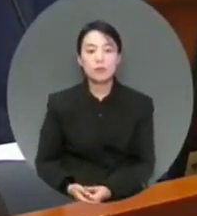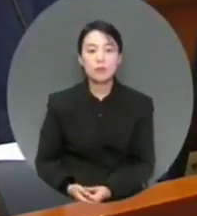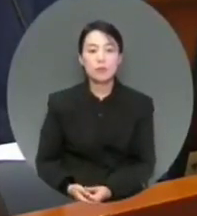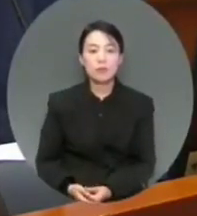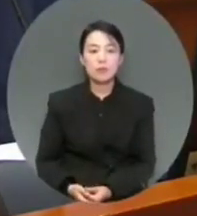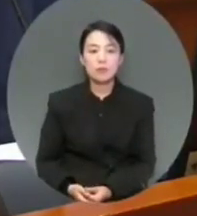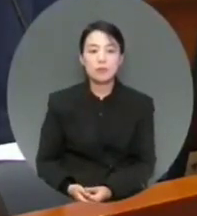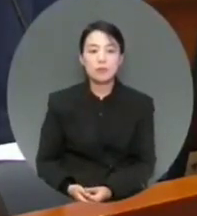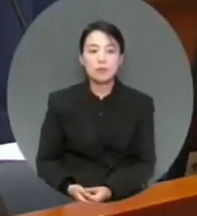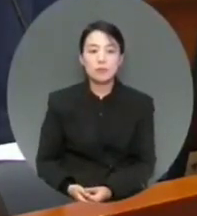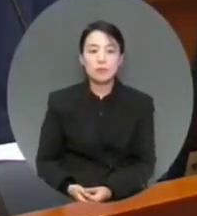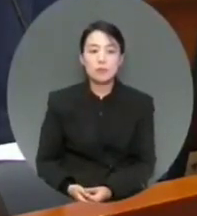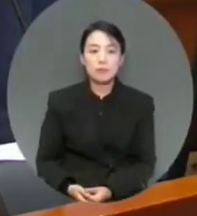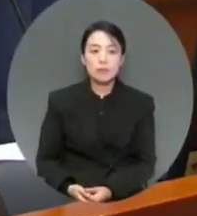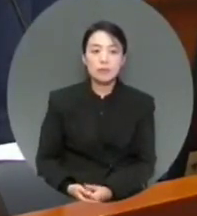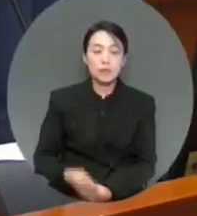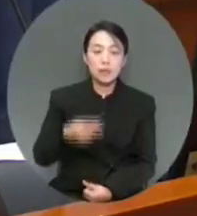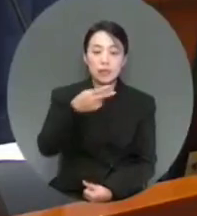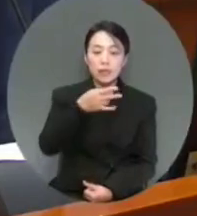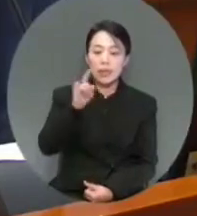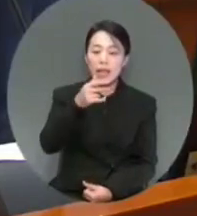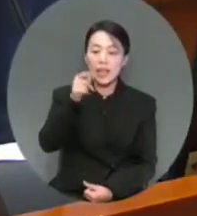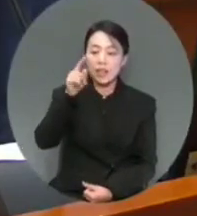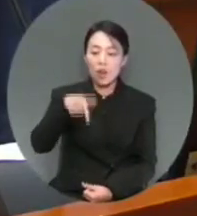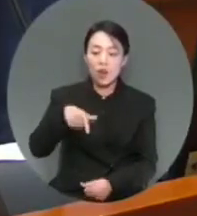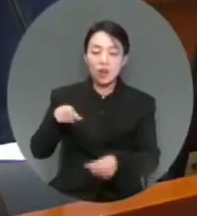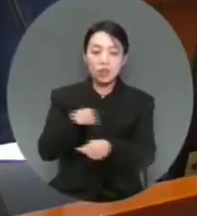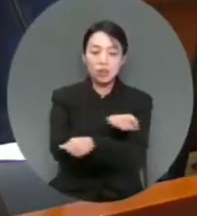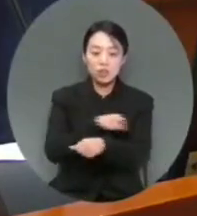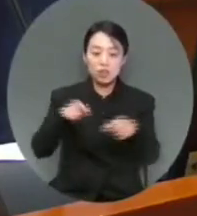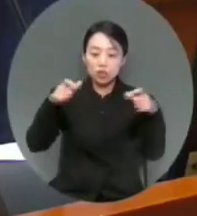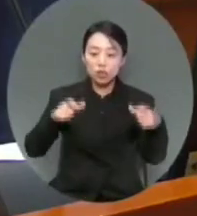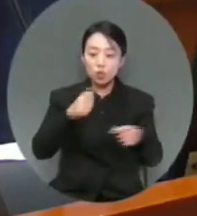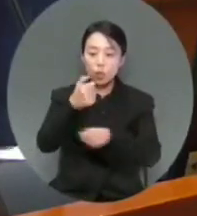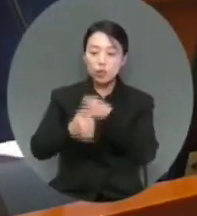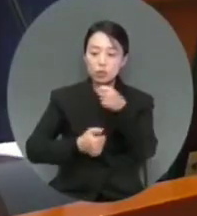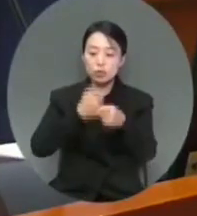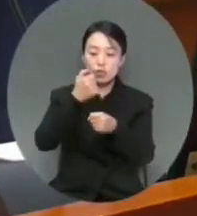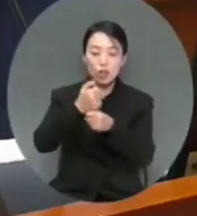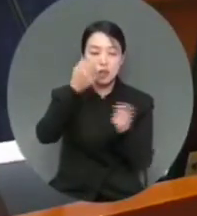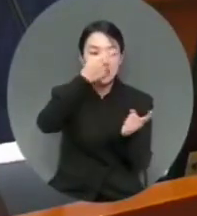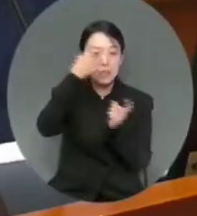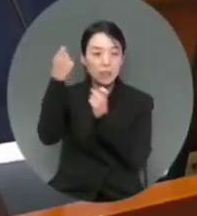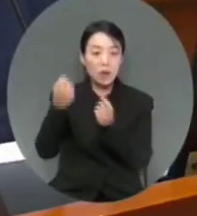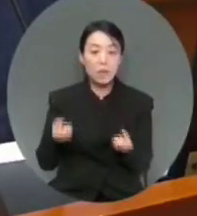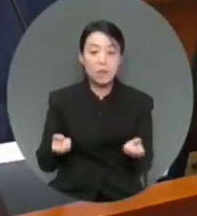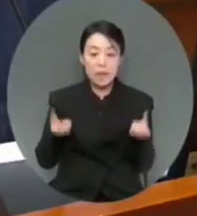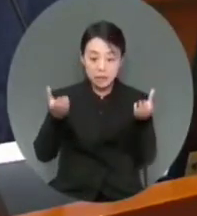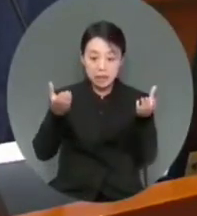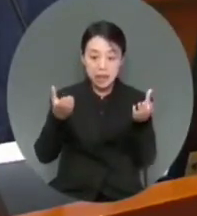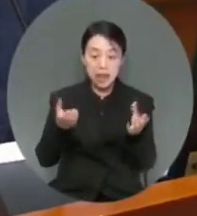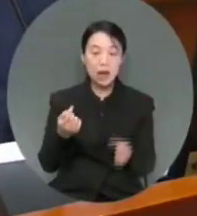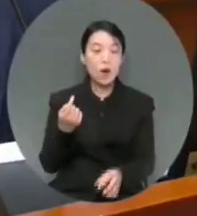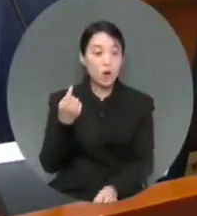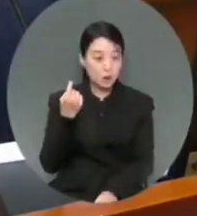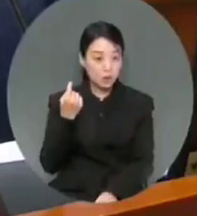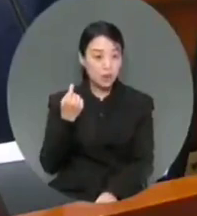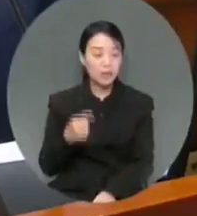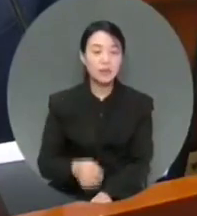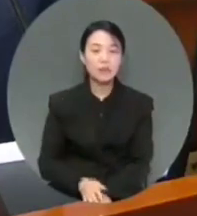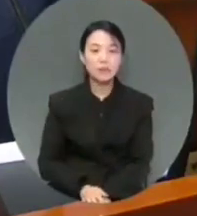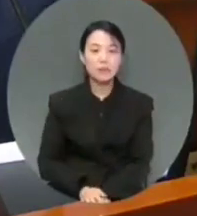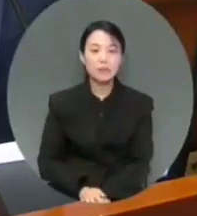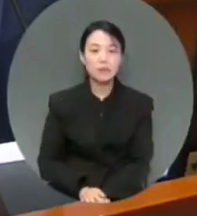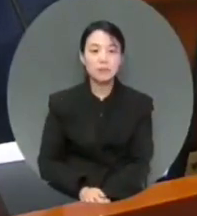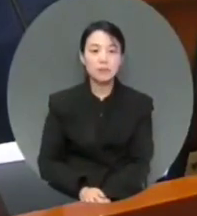그 대덕특구 50주년 이제 기념행사가 있었어요. 네. 어제입니다. 어제 대덕특구 50주년이 돼서 이제